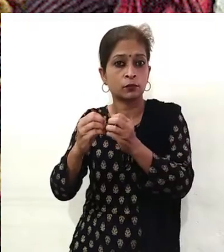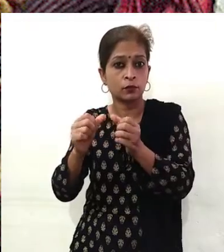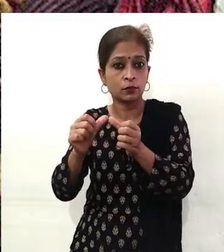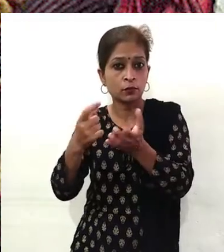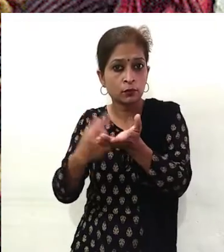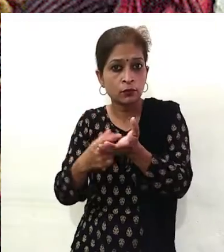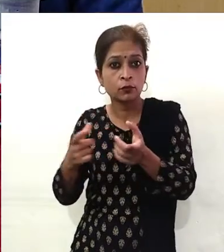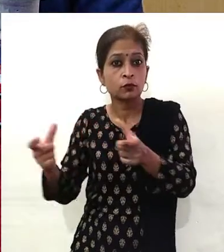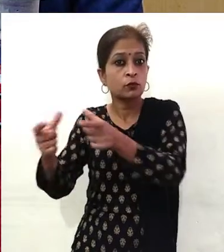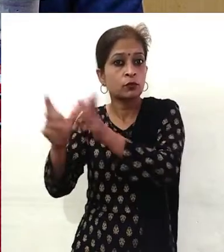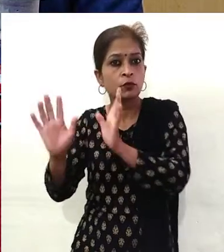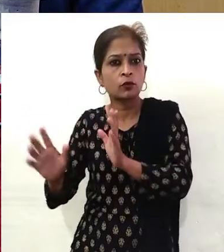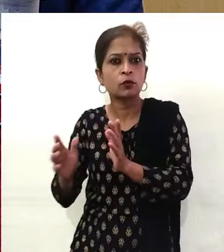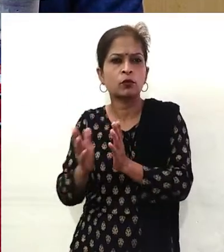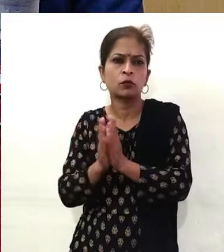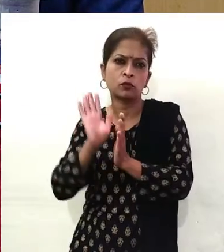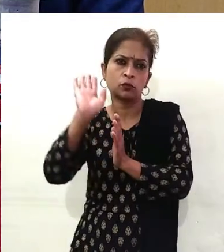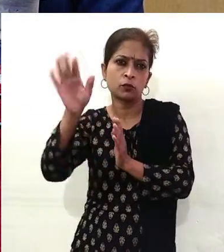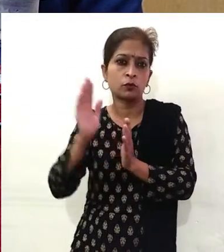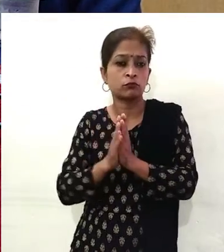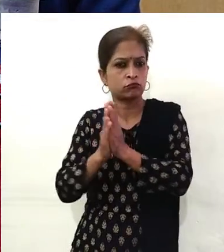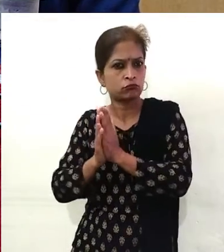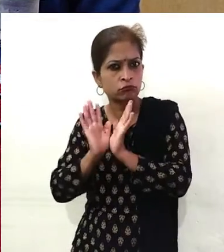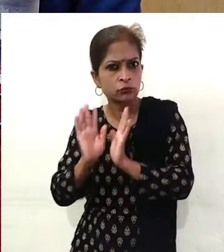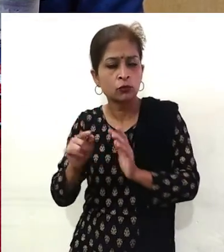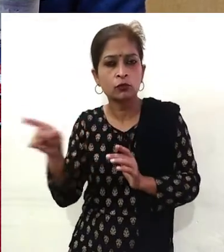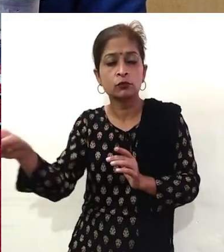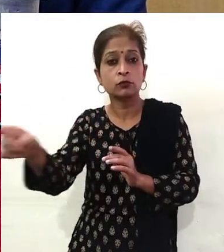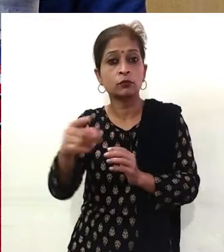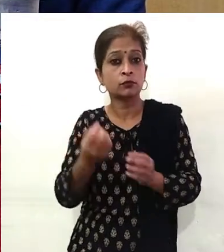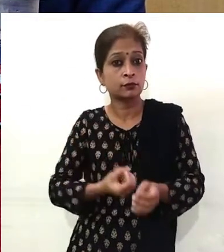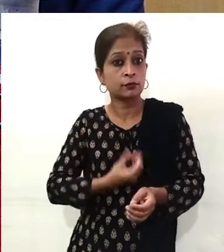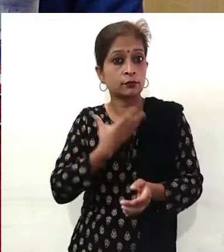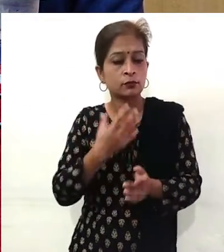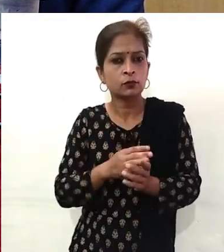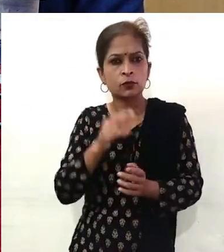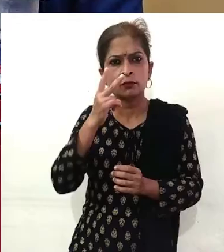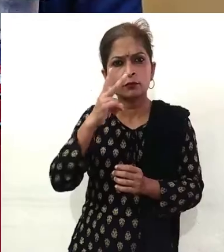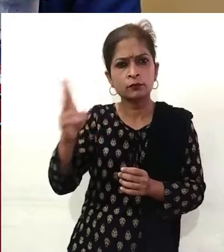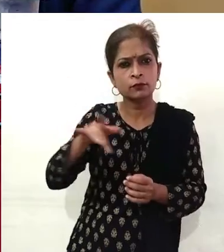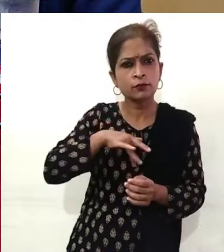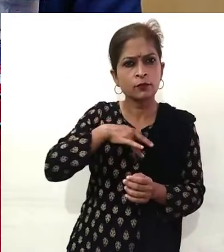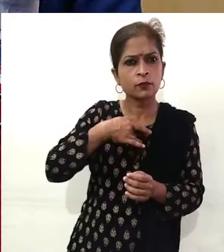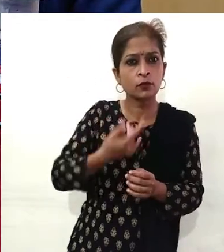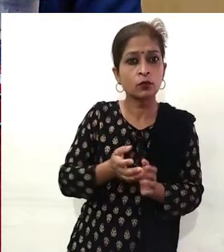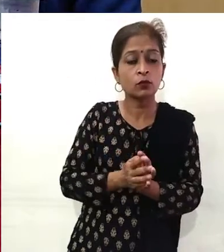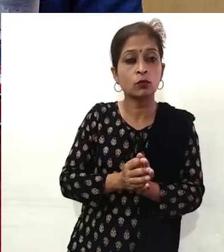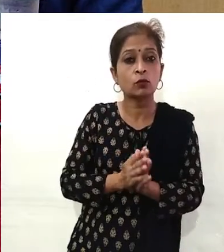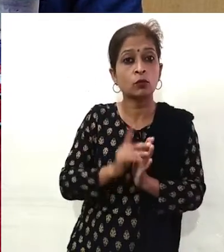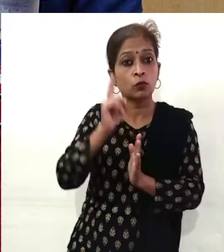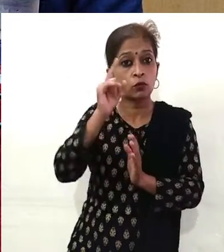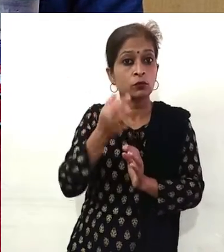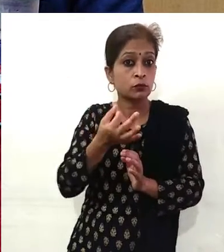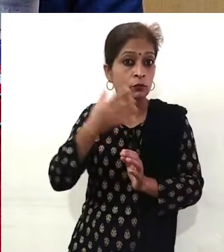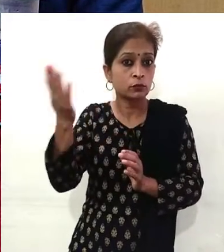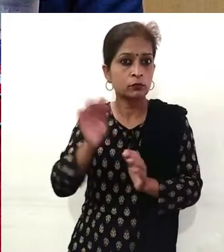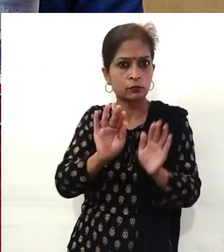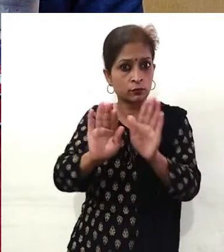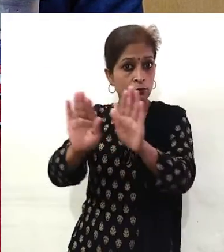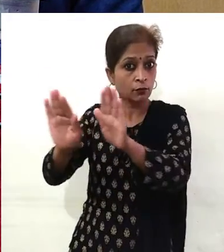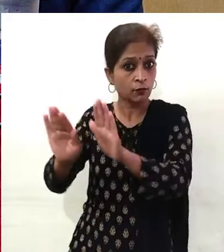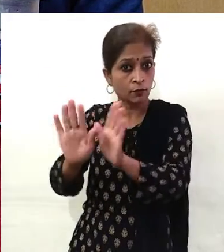बड़े आह्लादित और खुश होते हैं। और ऐसा देख के लगता था सबरों को कि किसी देवता की कृपा है इनके